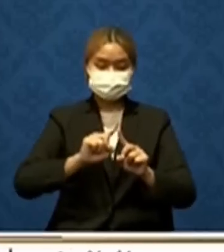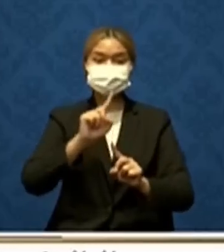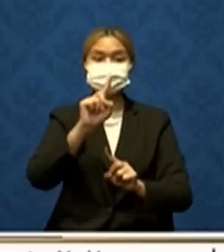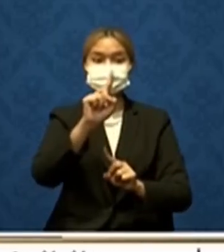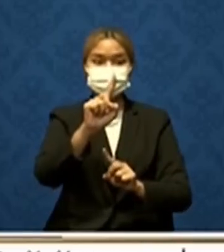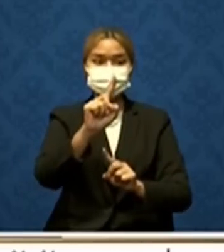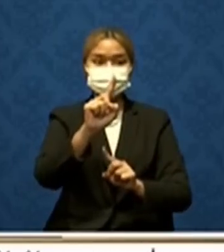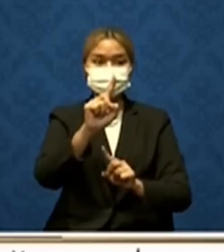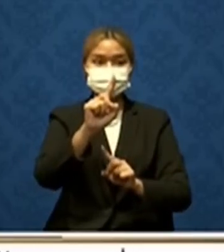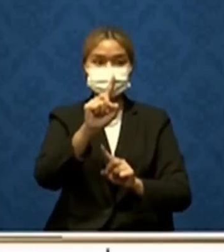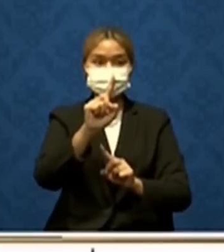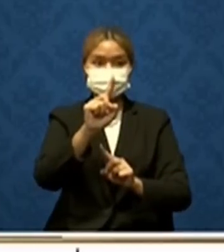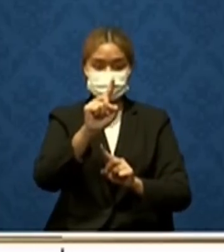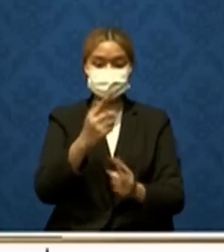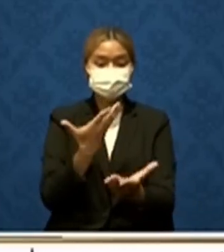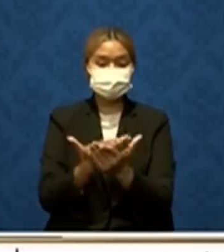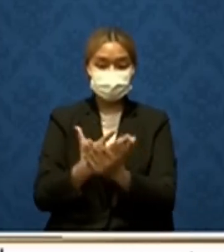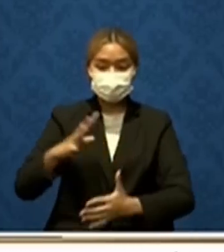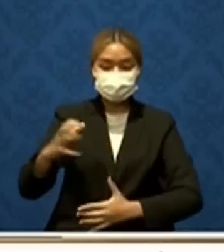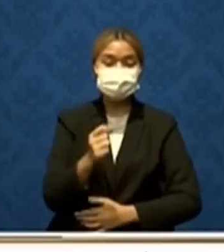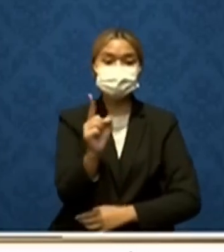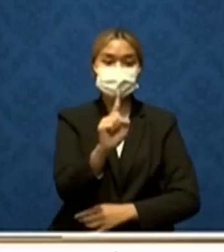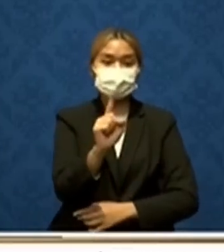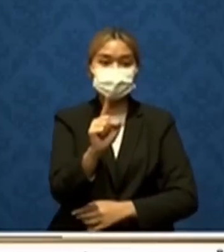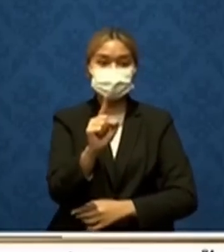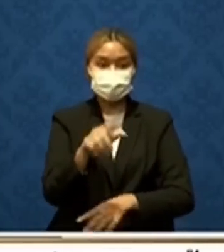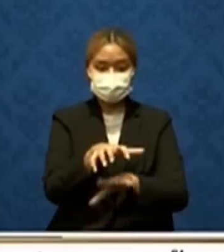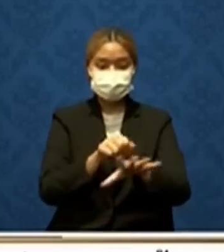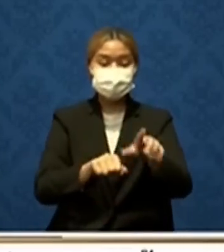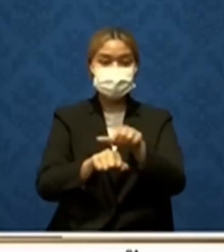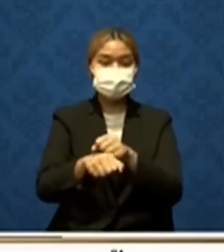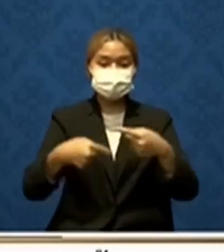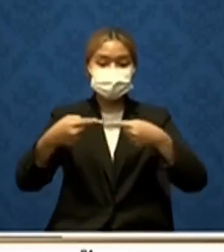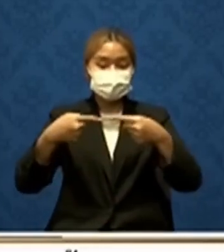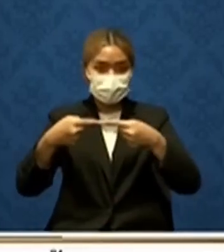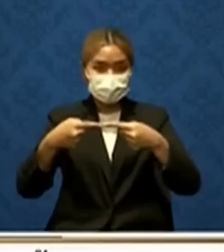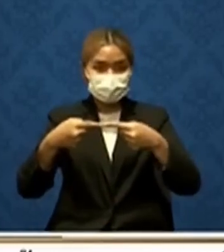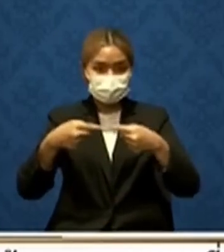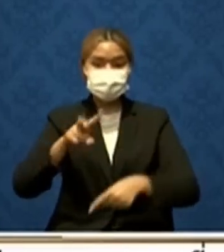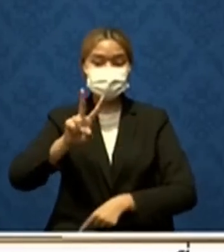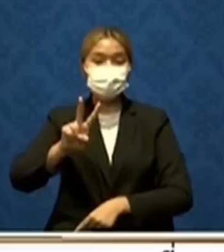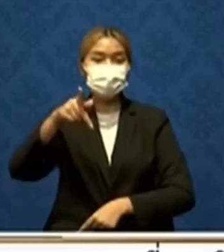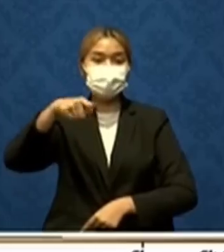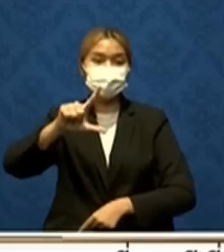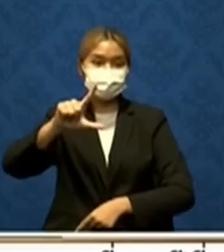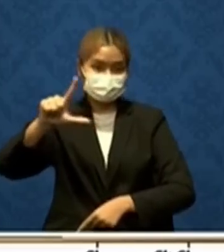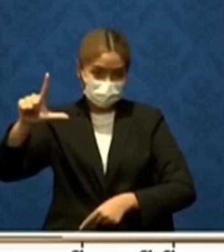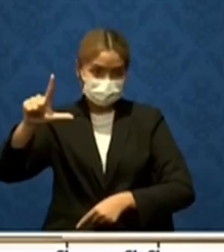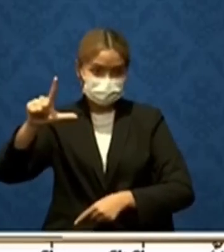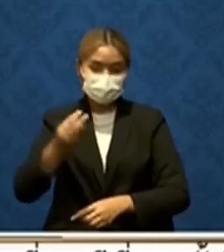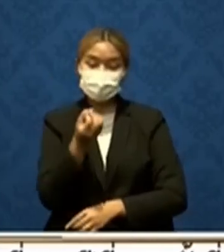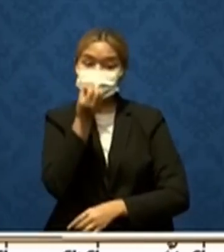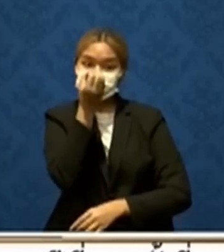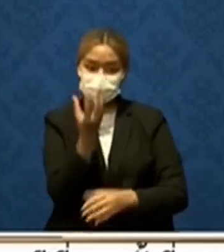ที่เราต้องไปทวงเงินคืนคือ 1ทุจริตถุงมือยางสองพันล้านพร้อมดอกตัวอย่างที่ท่านอภิปรายนี่แหละครับ